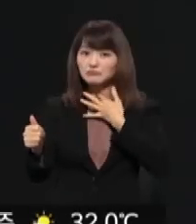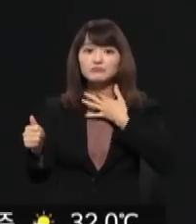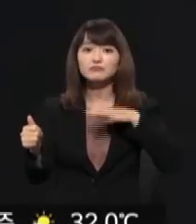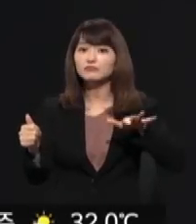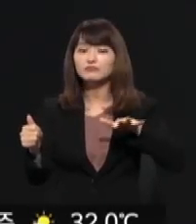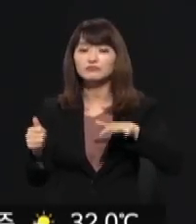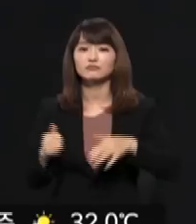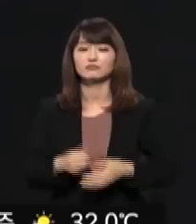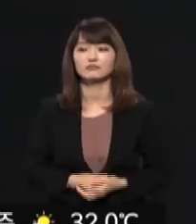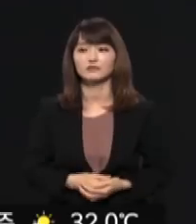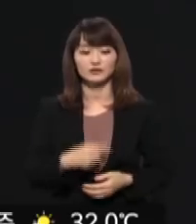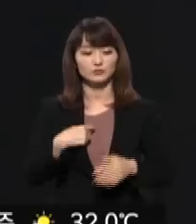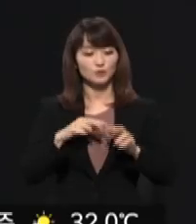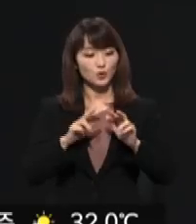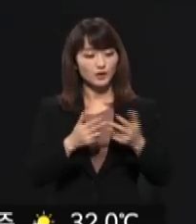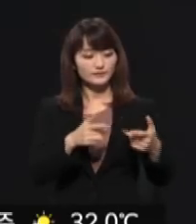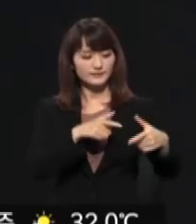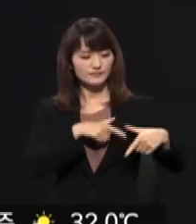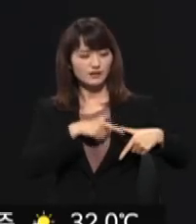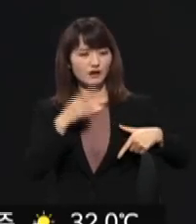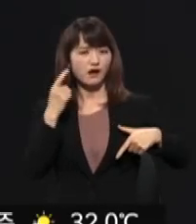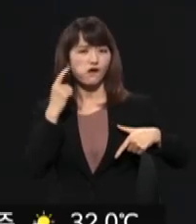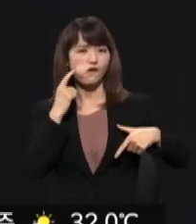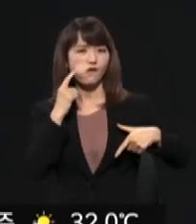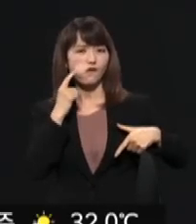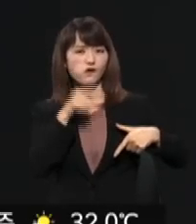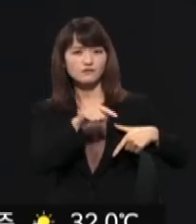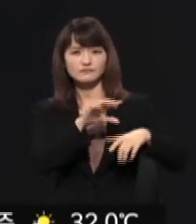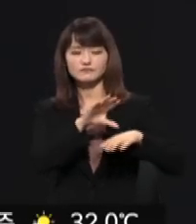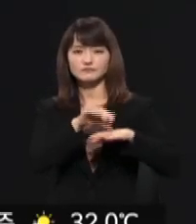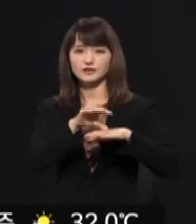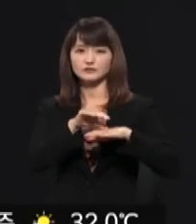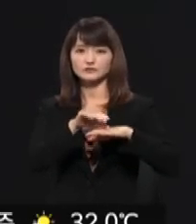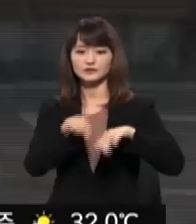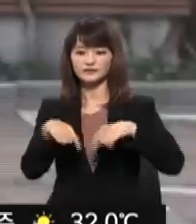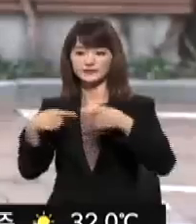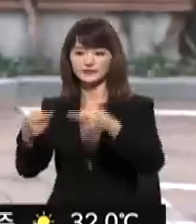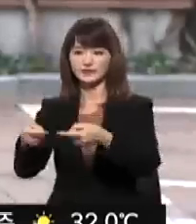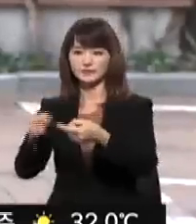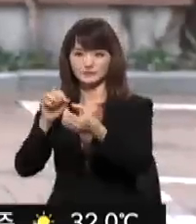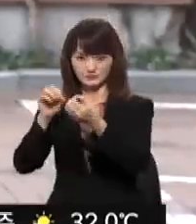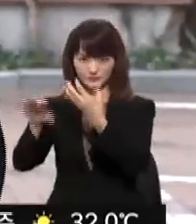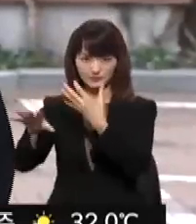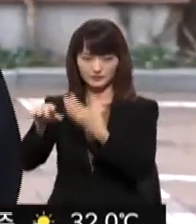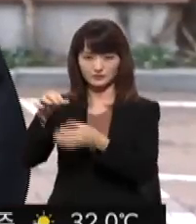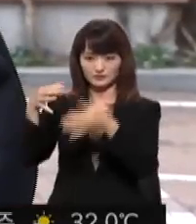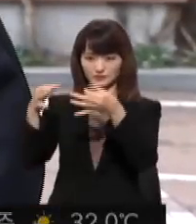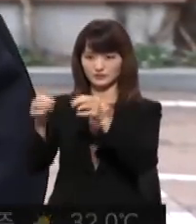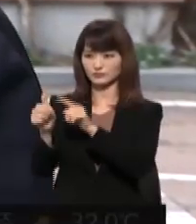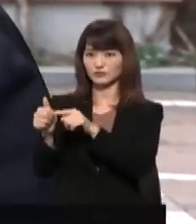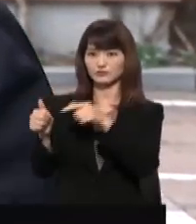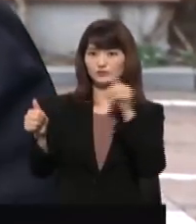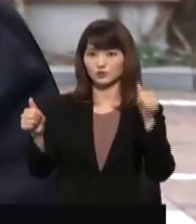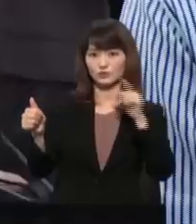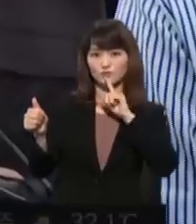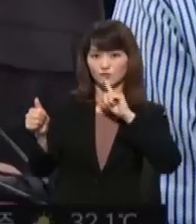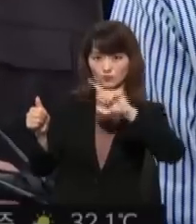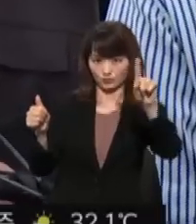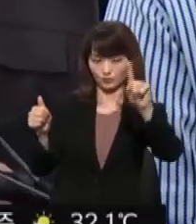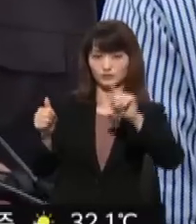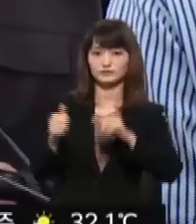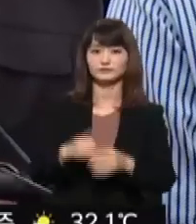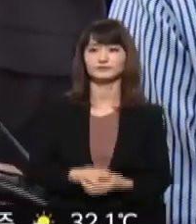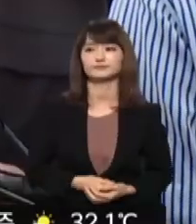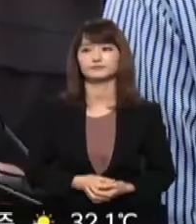그렇기 때문에 본인의 명예를이 허위사실로 인해서 방송에서 이렇게 김영태 의원에 대해서 자기가 고소를 한다는 얘기인데